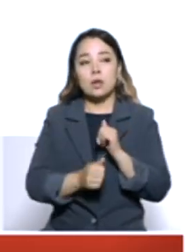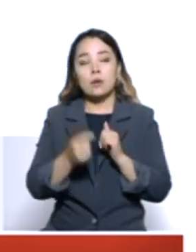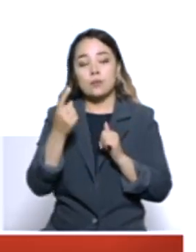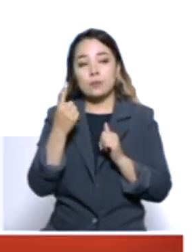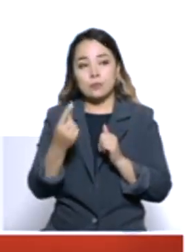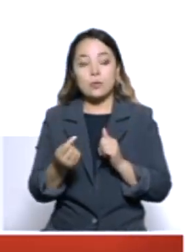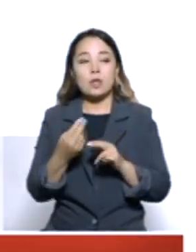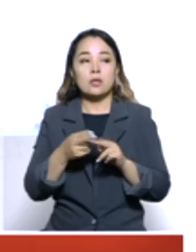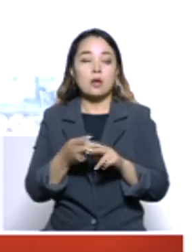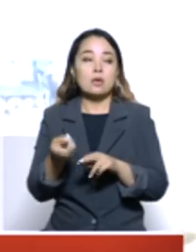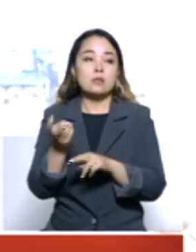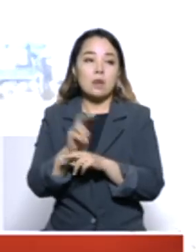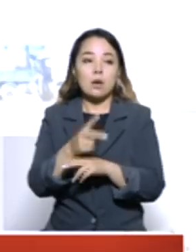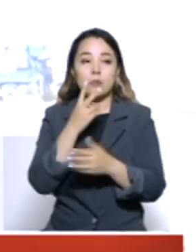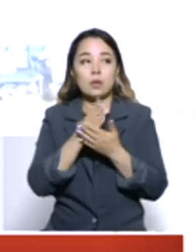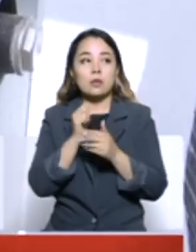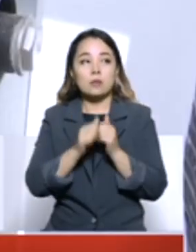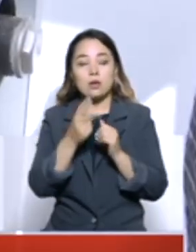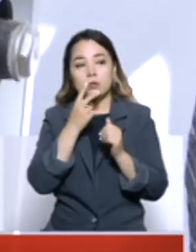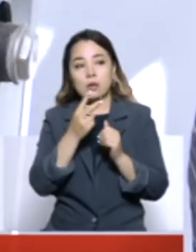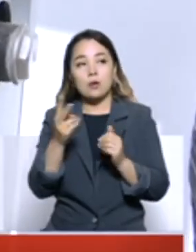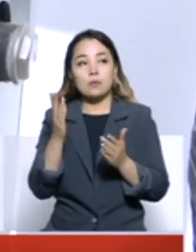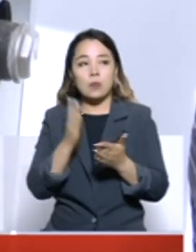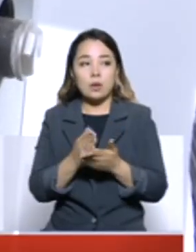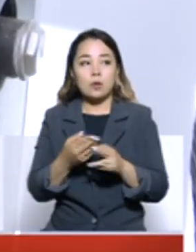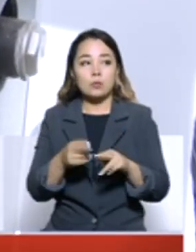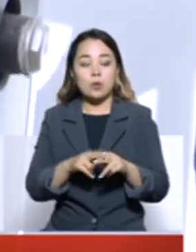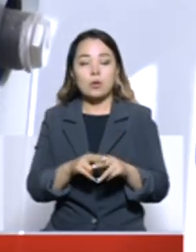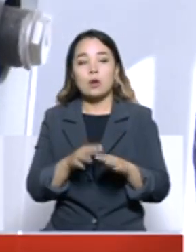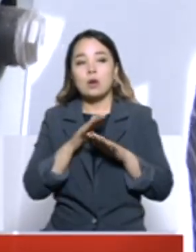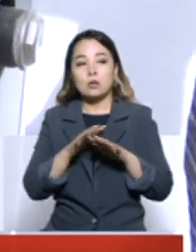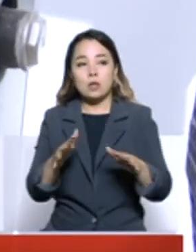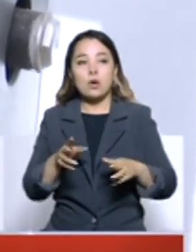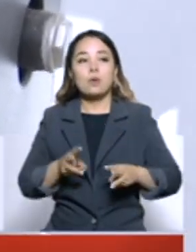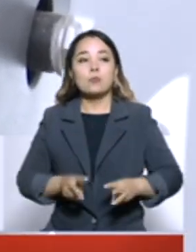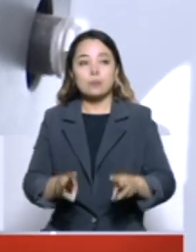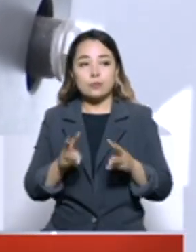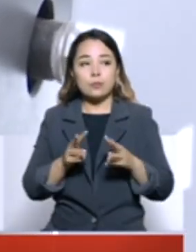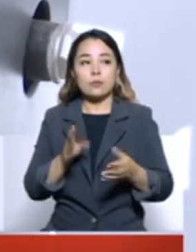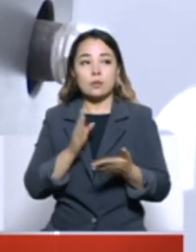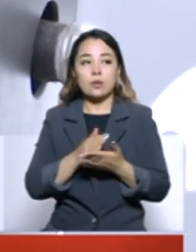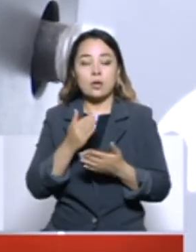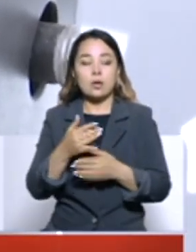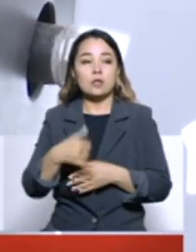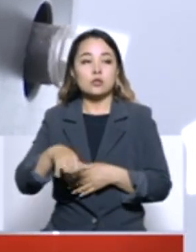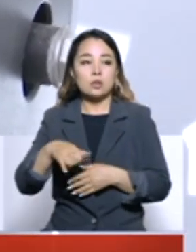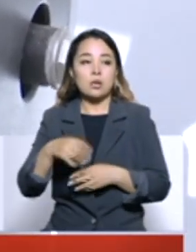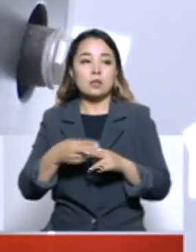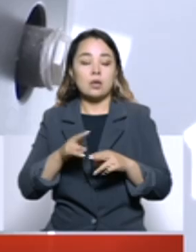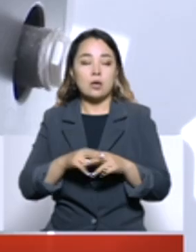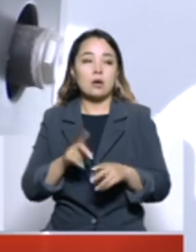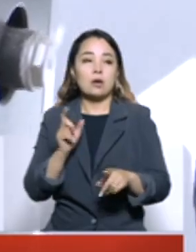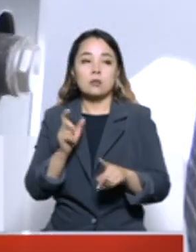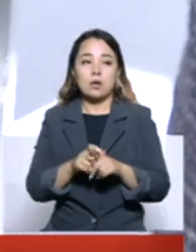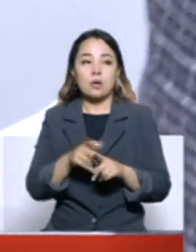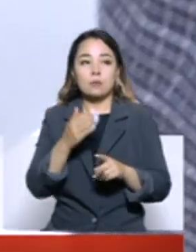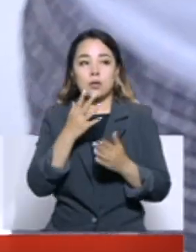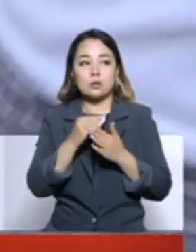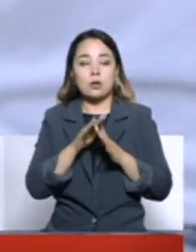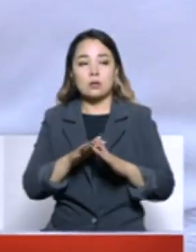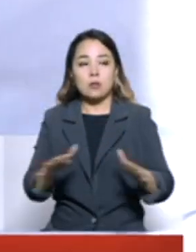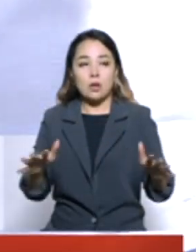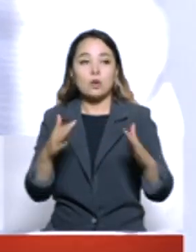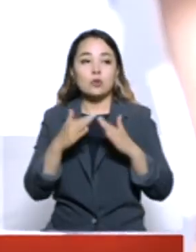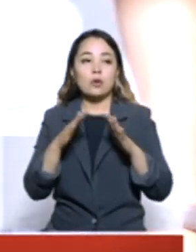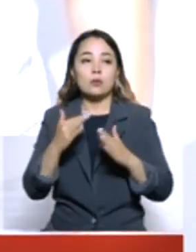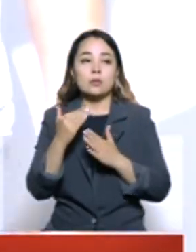келіп, не істеліп жатқанын көріп кетеді. Бұл пеш көмірмен жағады. 2-3 шелек көмір салып қояды. Солмен бүкіл